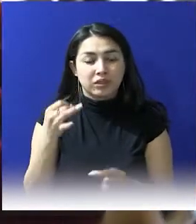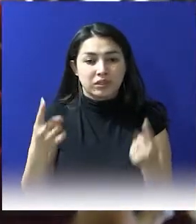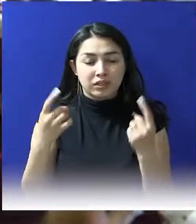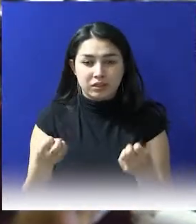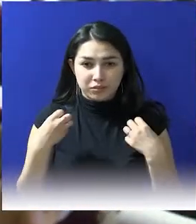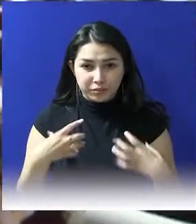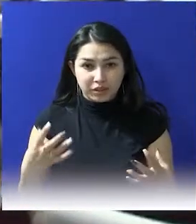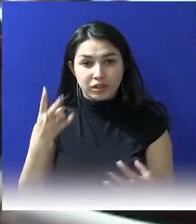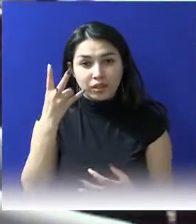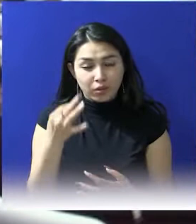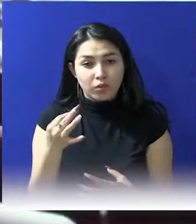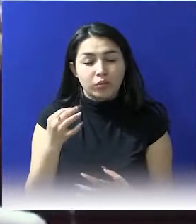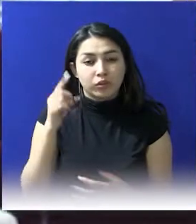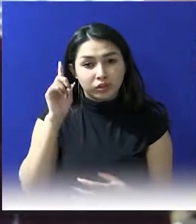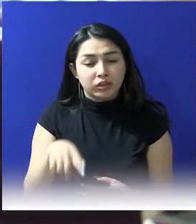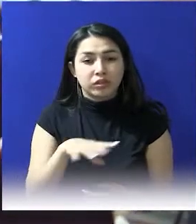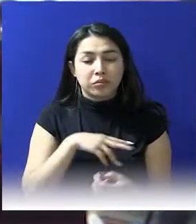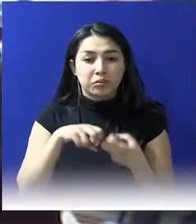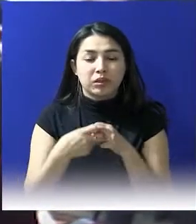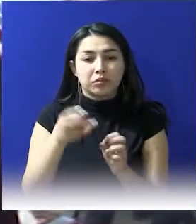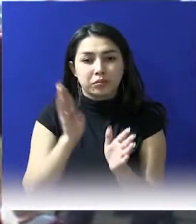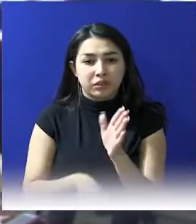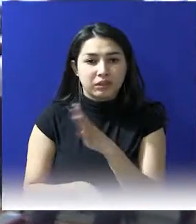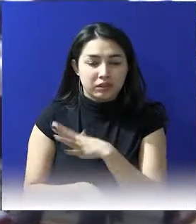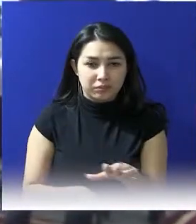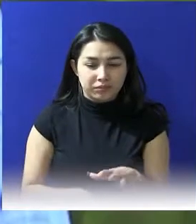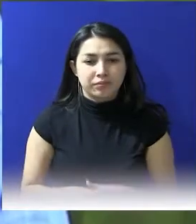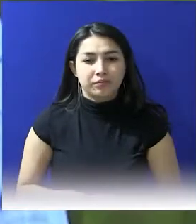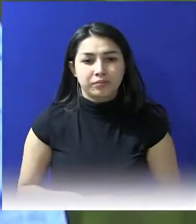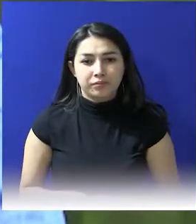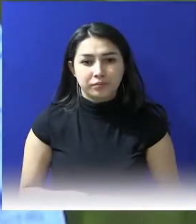юбилейным праздникам. Однако не обошлось без пробелов в работе.